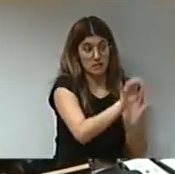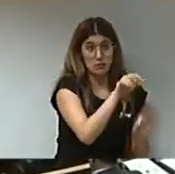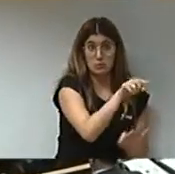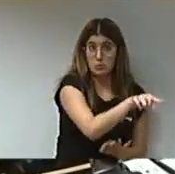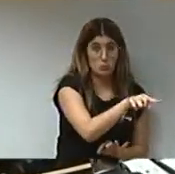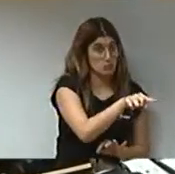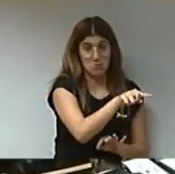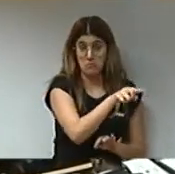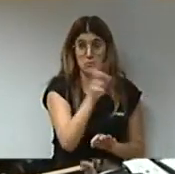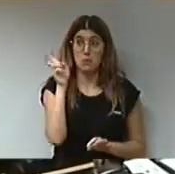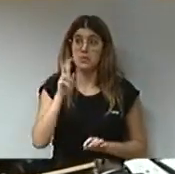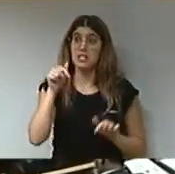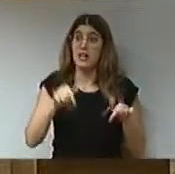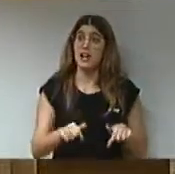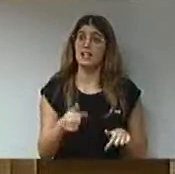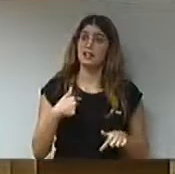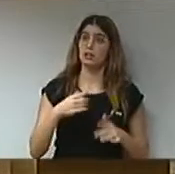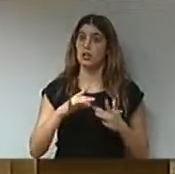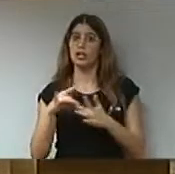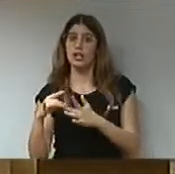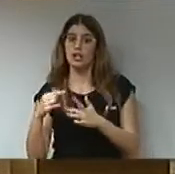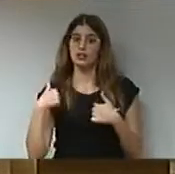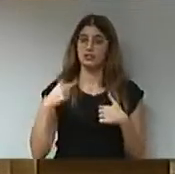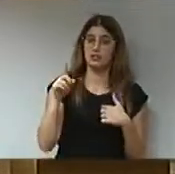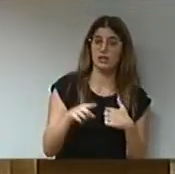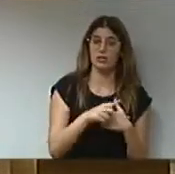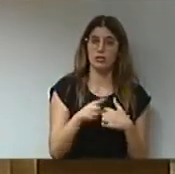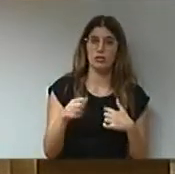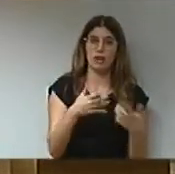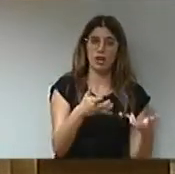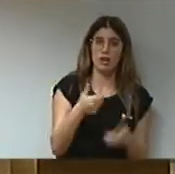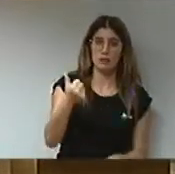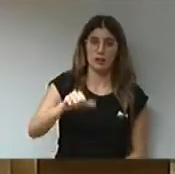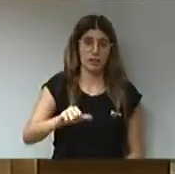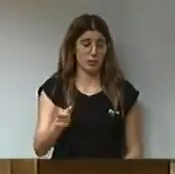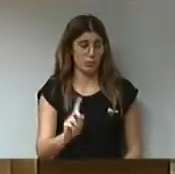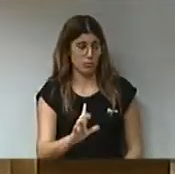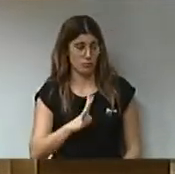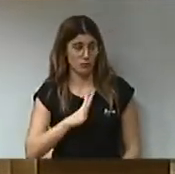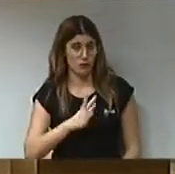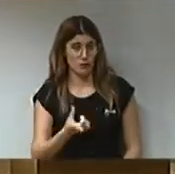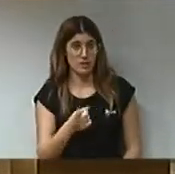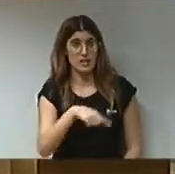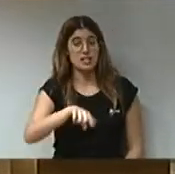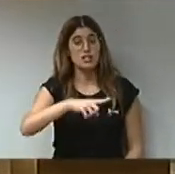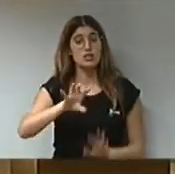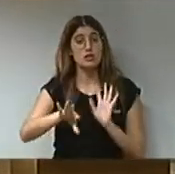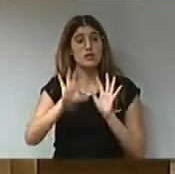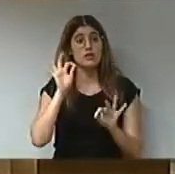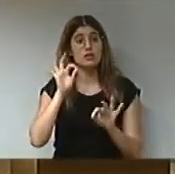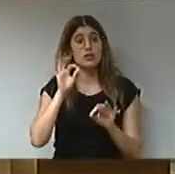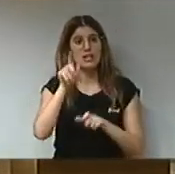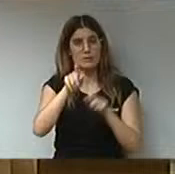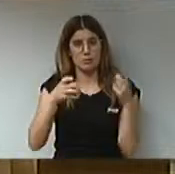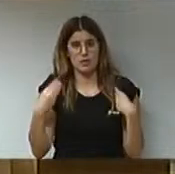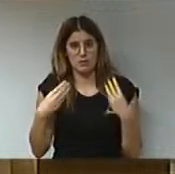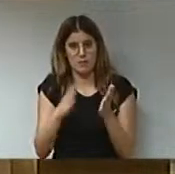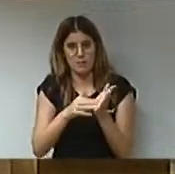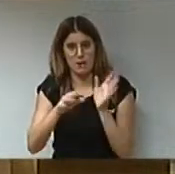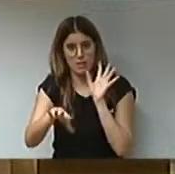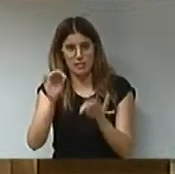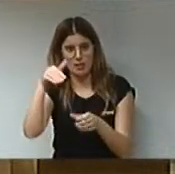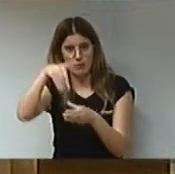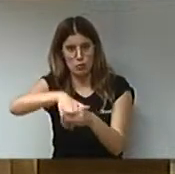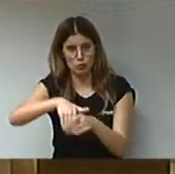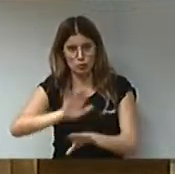Vostè no té que dir així, és líder, no és líder, me va a ganar, voy a perder. No, no, perdone. Això ho decidiran els valencians i les